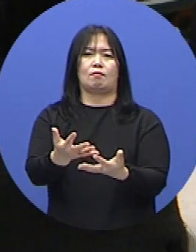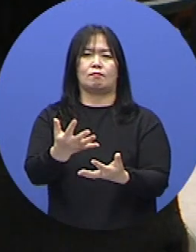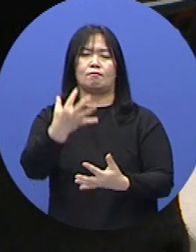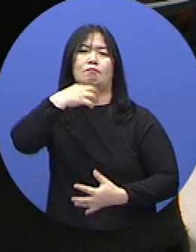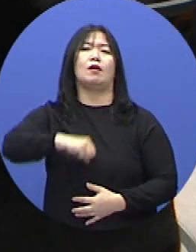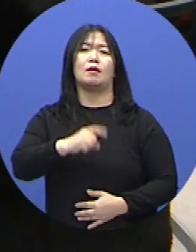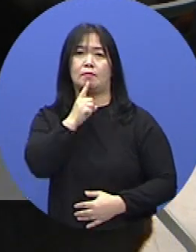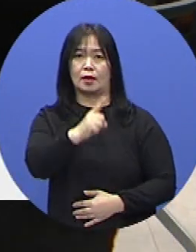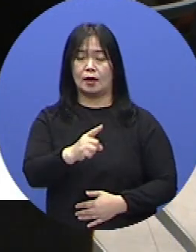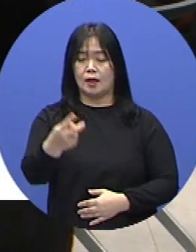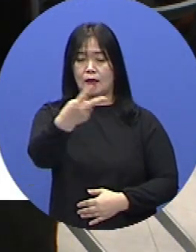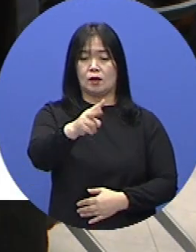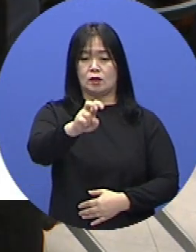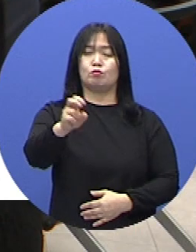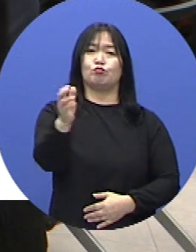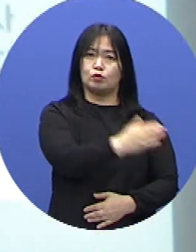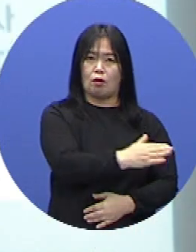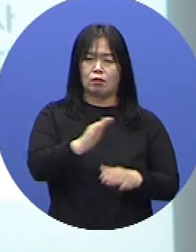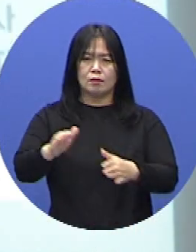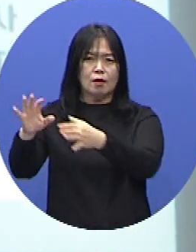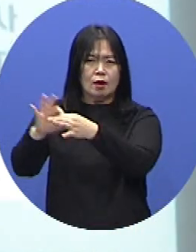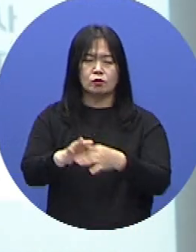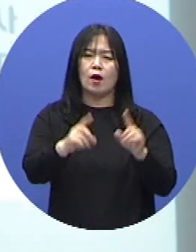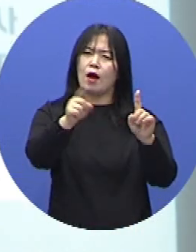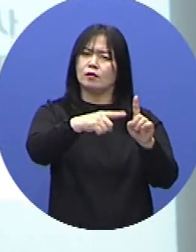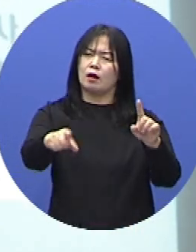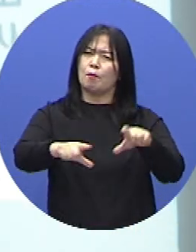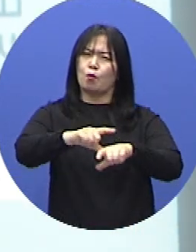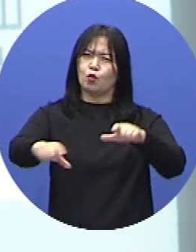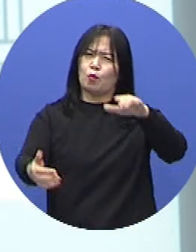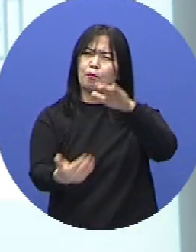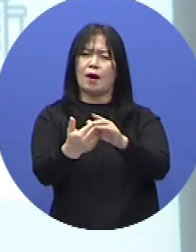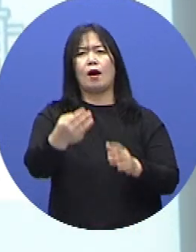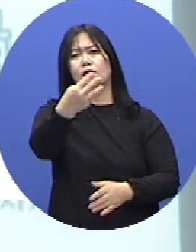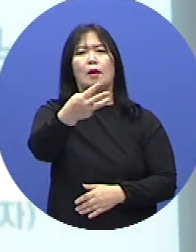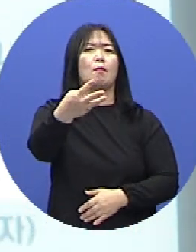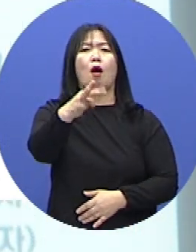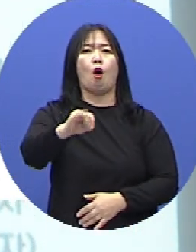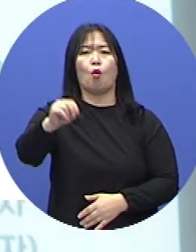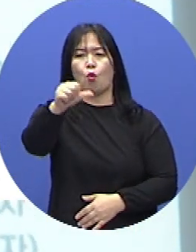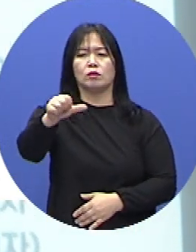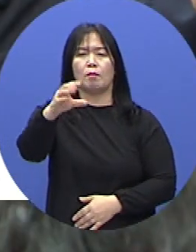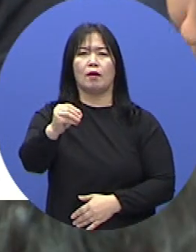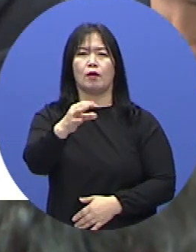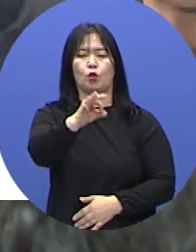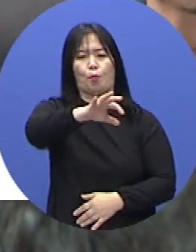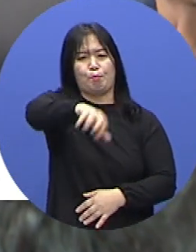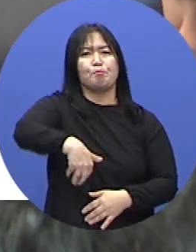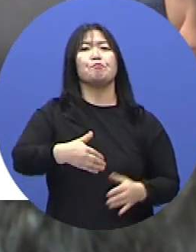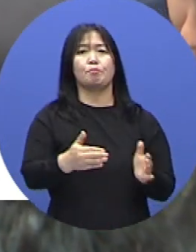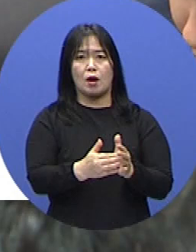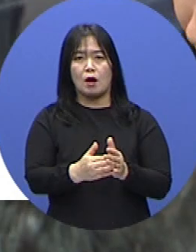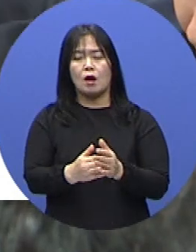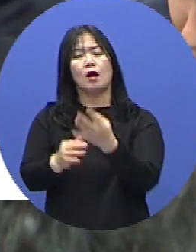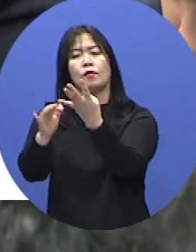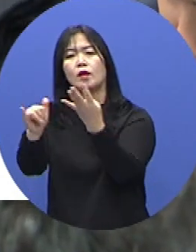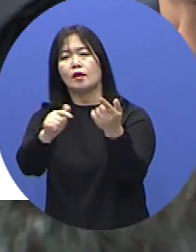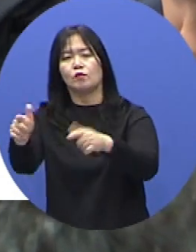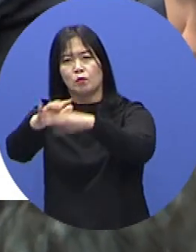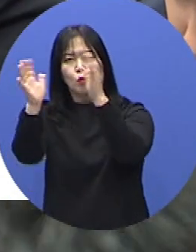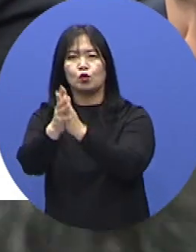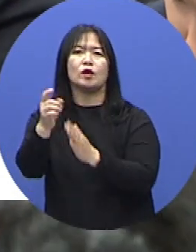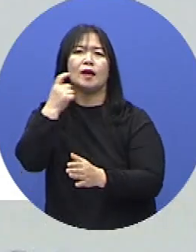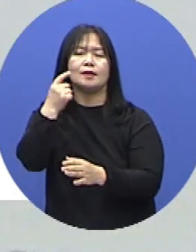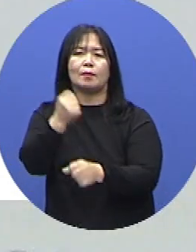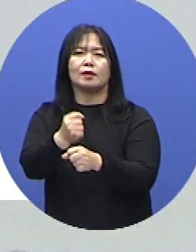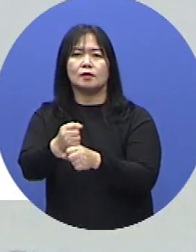지난 2020년부터 이 같은 방식으로 한 사람이 최대 3억 5천만 원까지 보험금을 타냈고, 일가족 4명이 모두